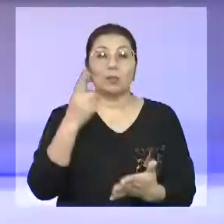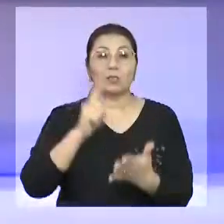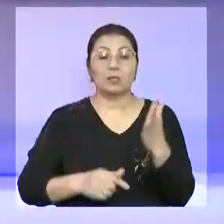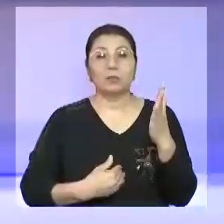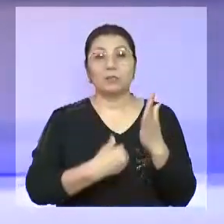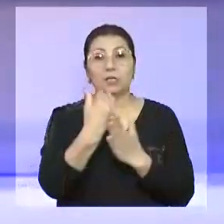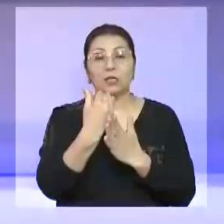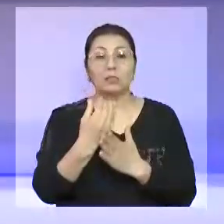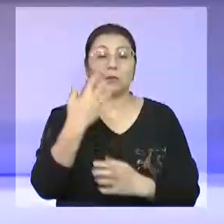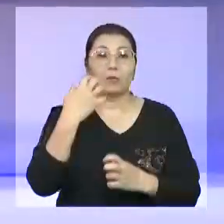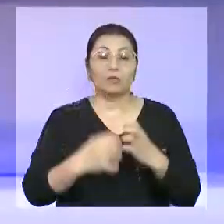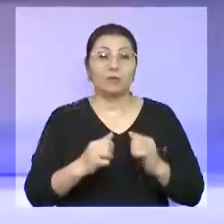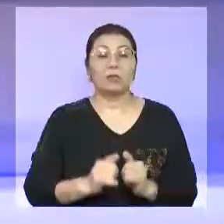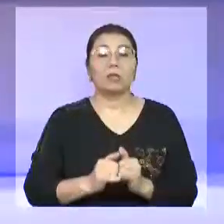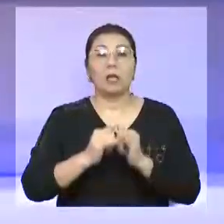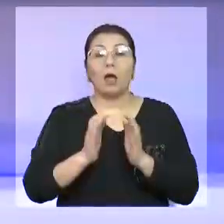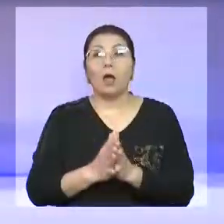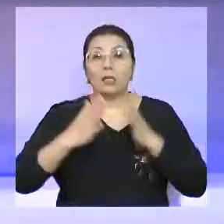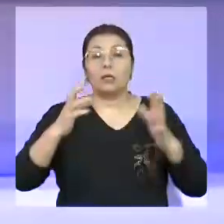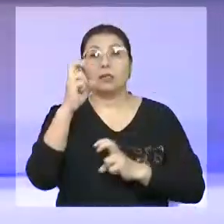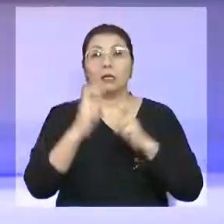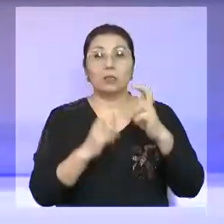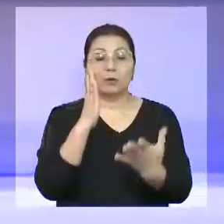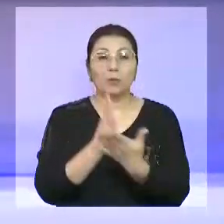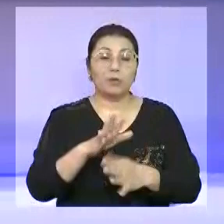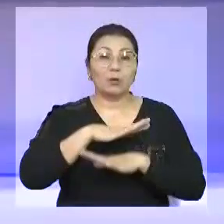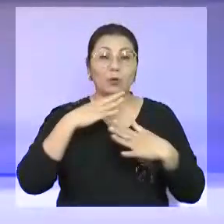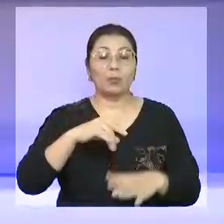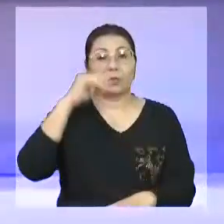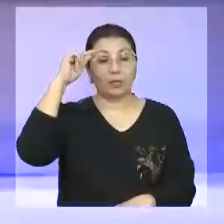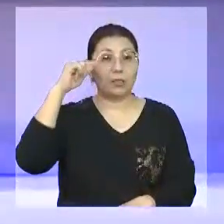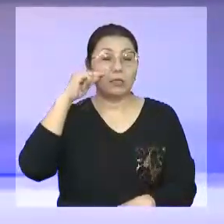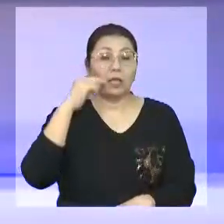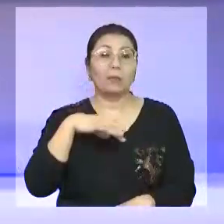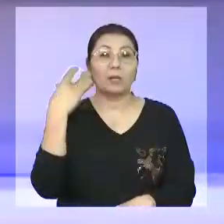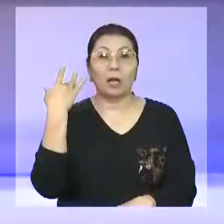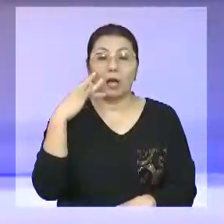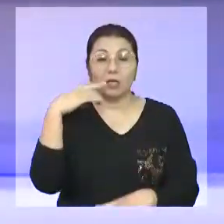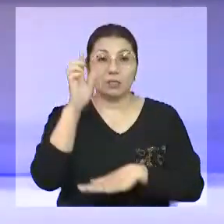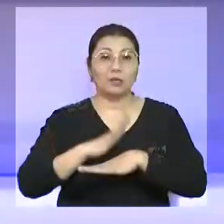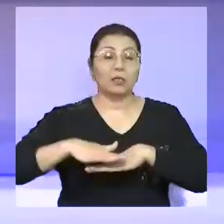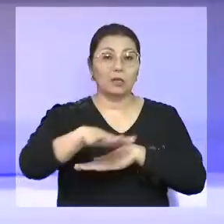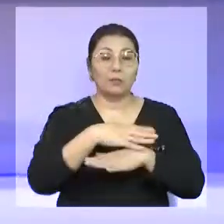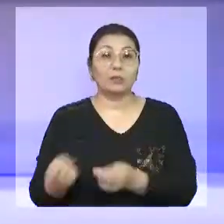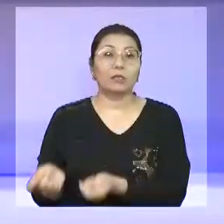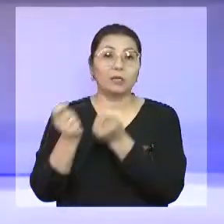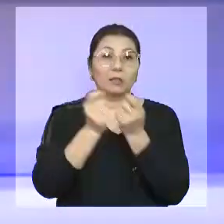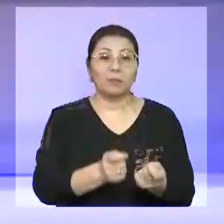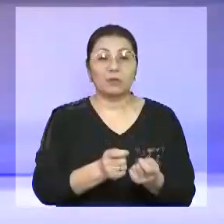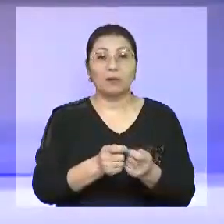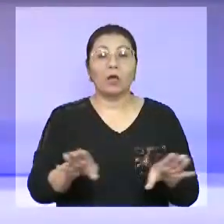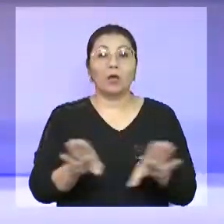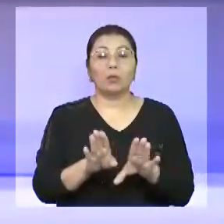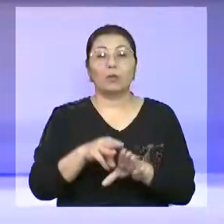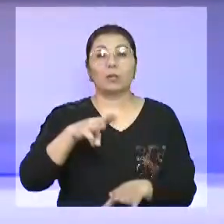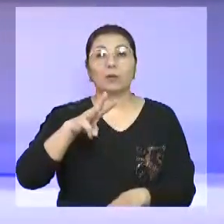астам орта және ірі кәсіпорын бар. Мұндағы шикізат көбіне Қытай мен ақш сияқты алпауыт мемлекеттерге тасымалданады. Сонымен бірге